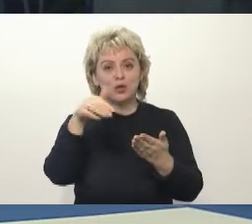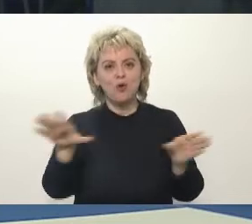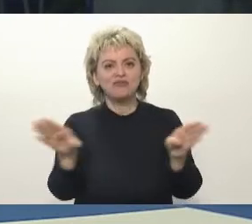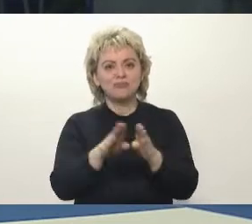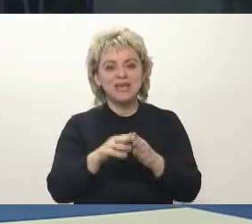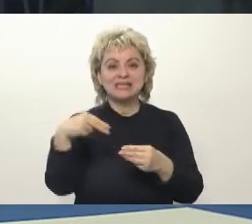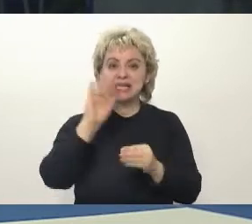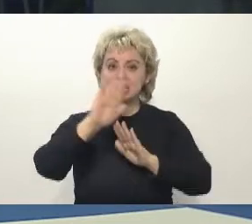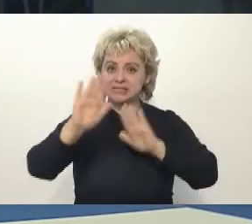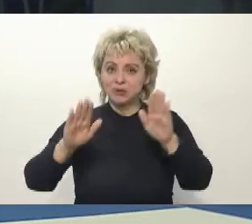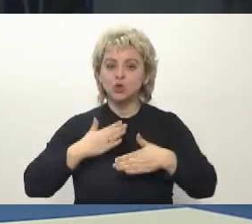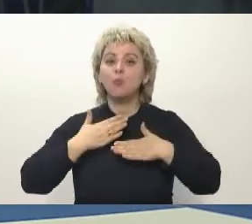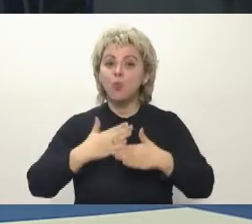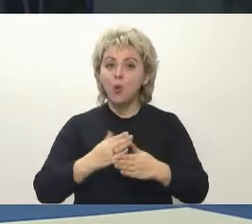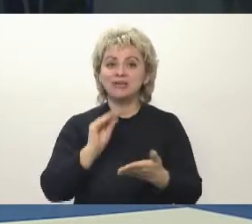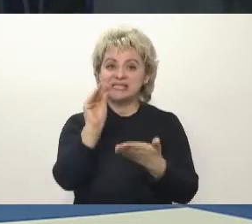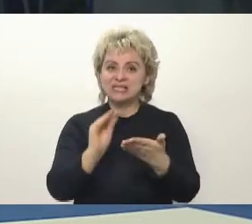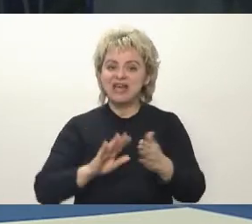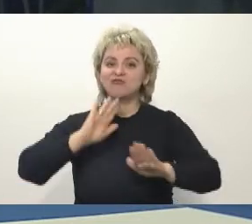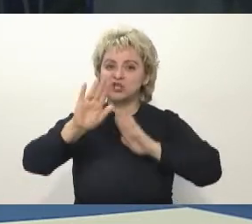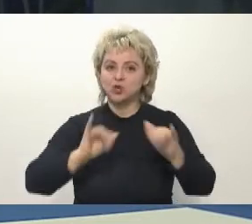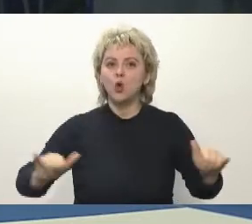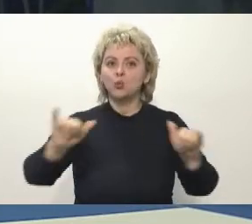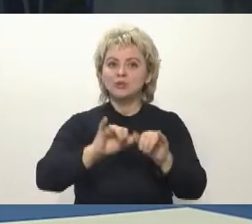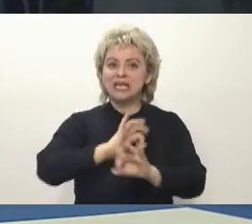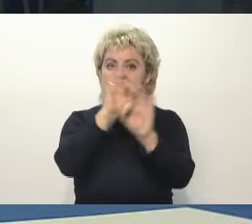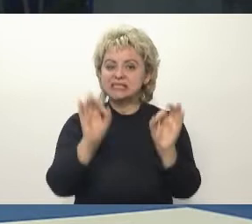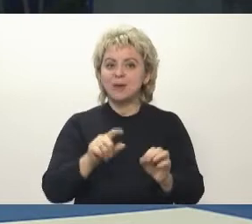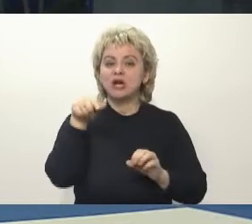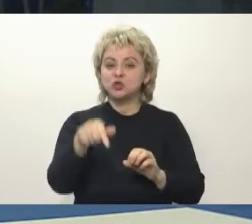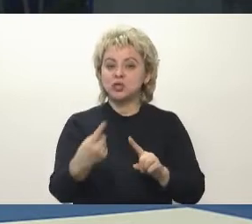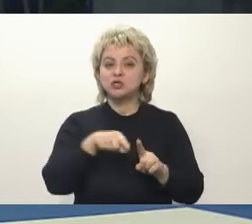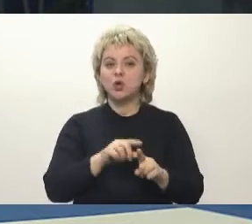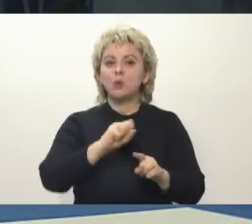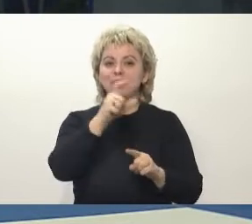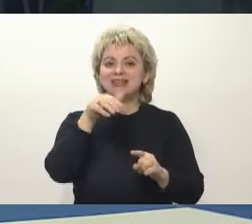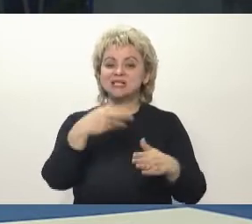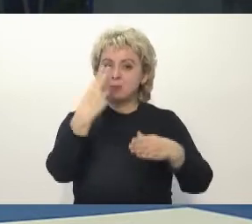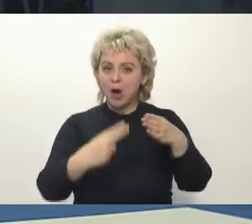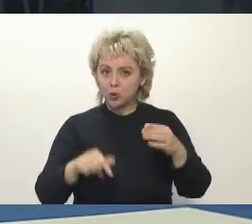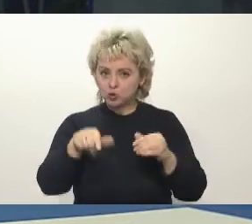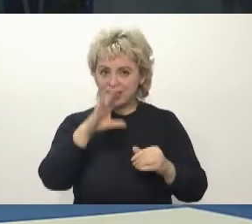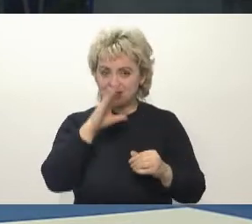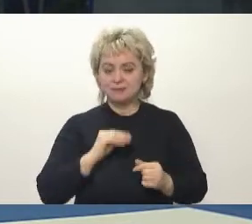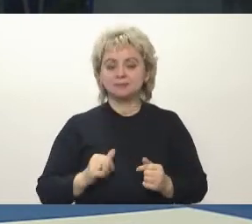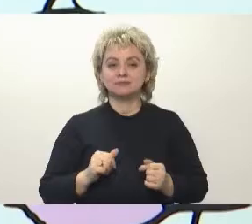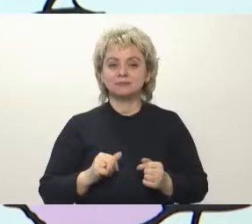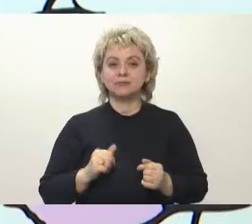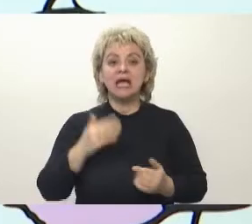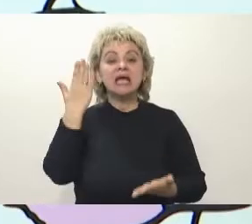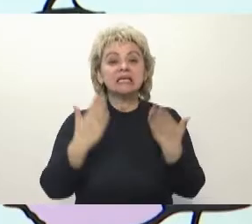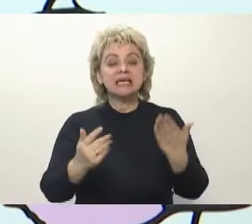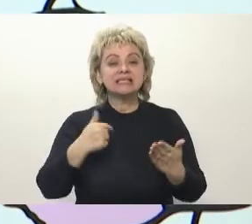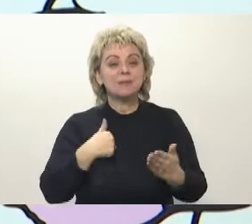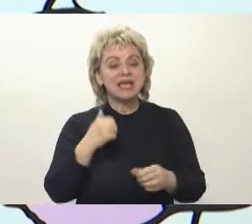с комикс-экспозицией «На помощь» составили выставку в Музее изобразительных искусств «Битлз. Погружение». Если бы